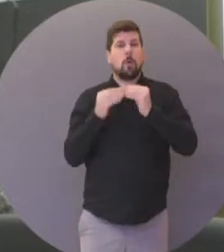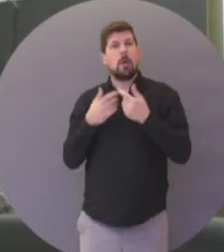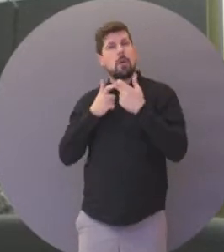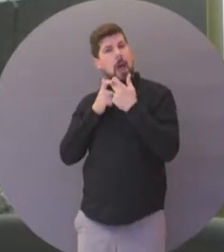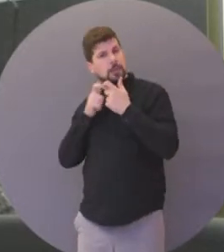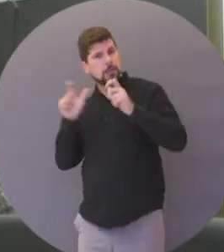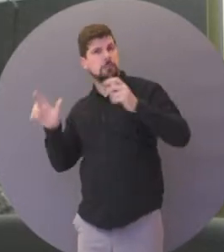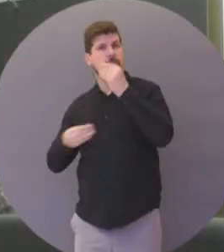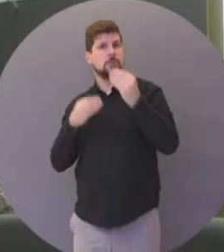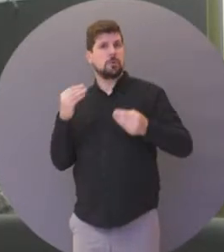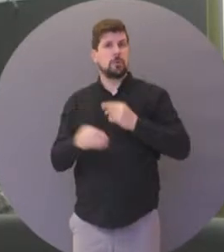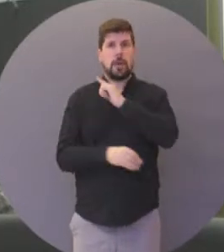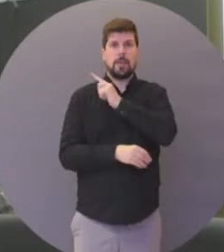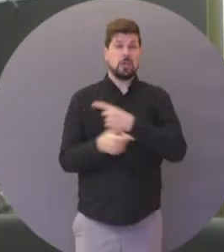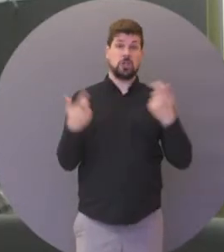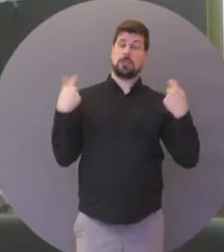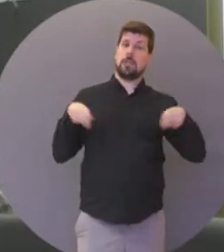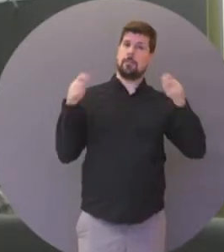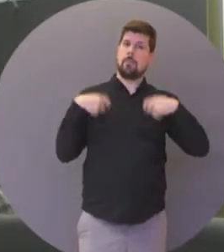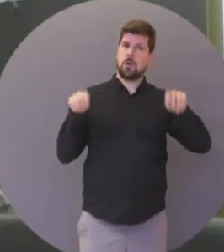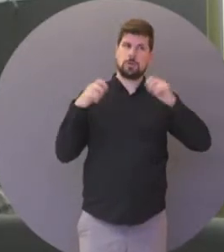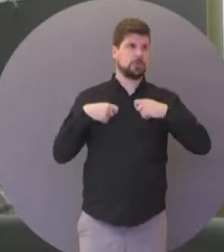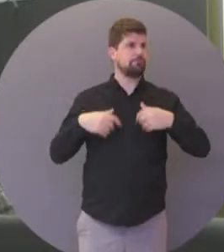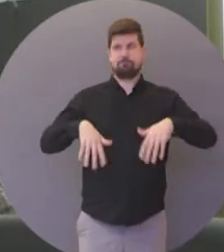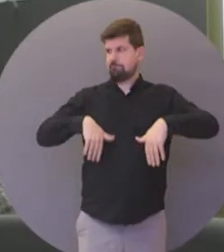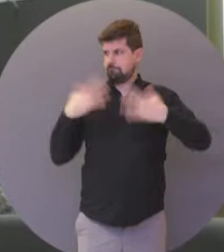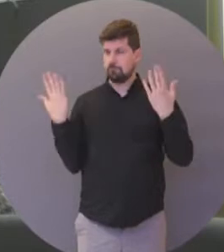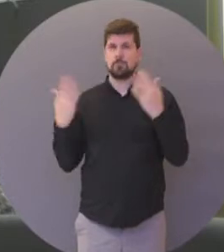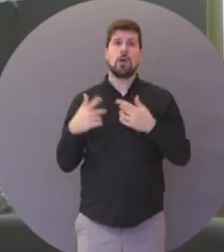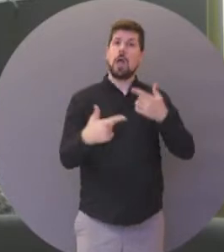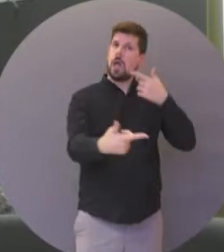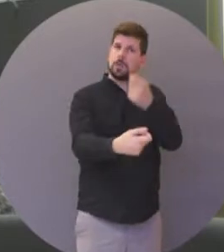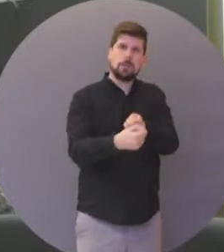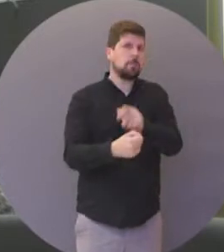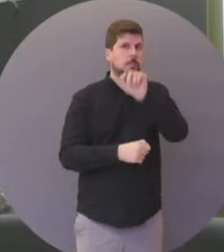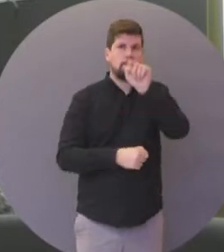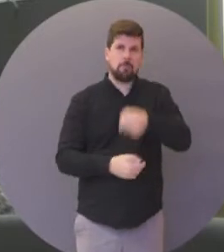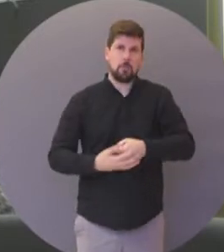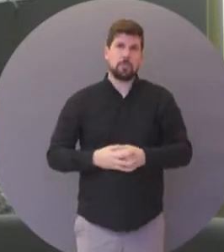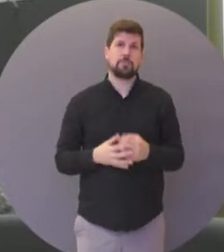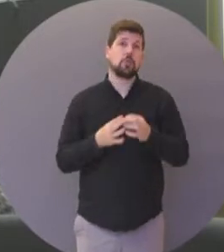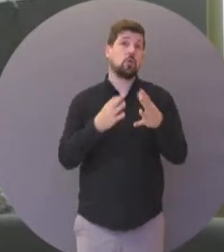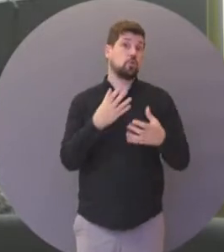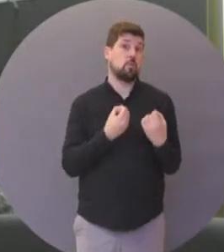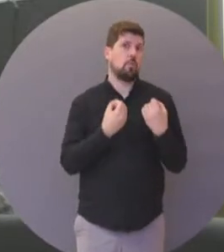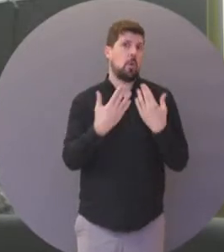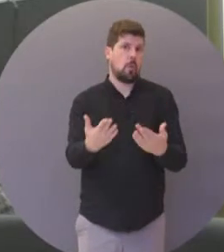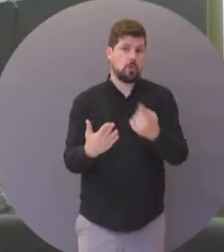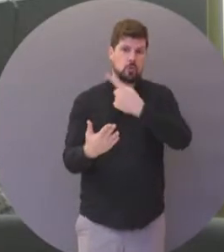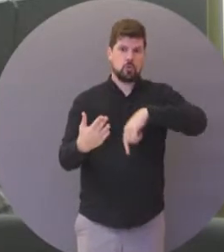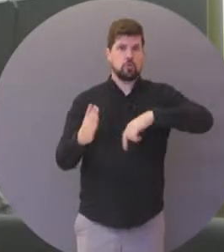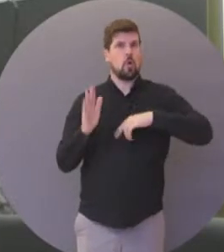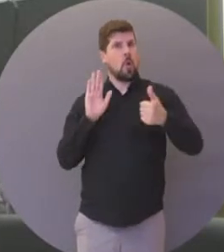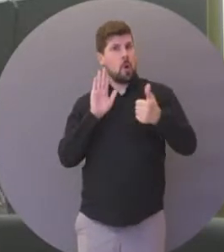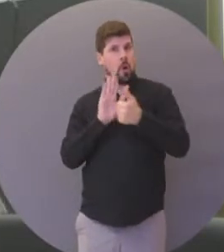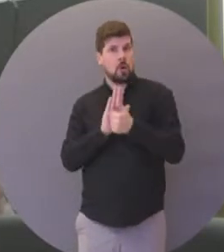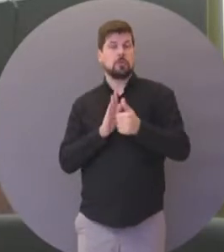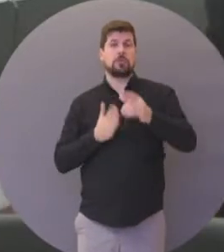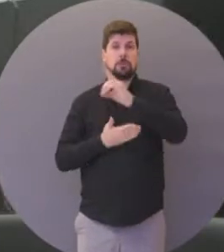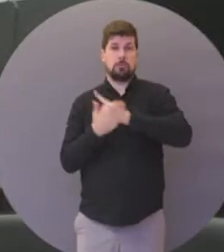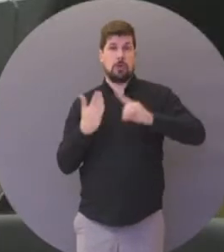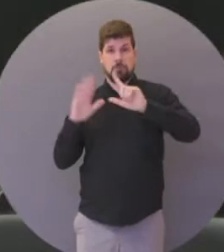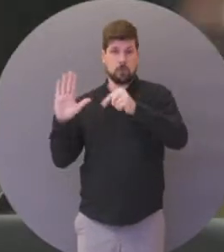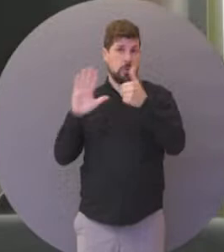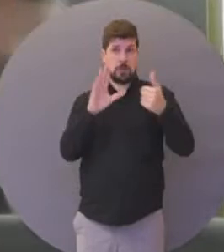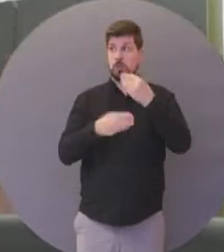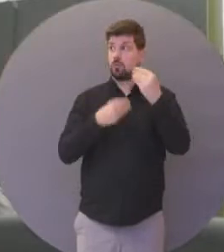dépenses d'énergie nous devons leur apporter la solution c'est l'essence même de l'action publique en Seine-Maritime comme ailleurs je